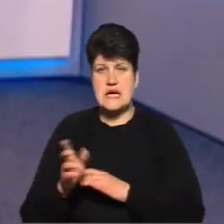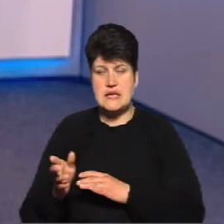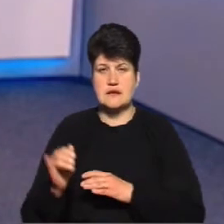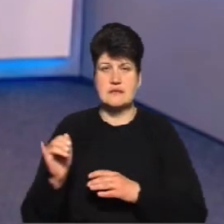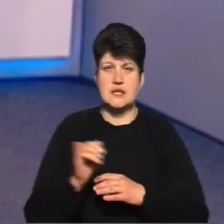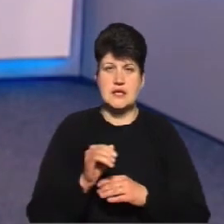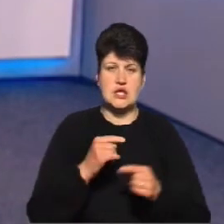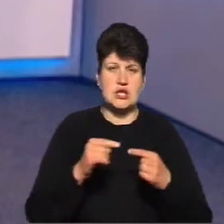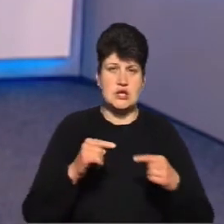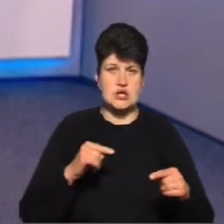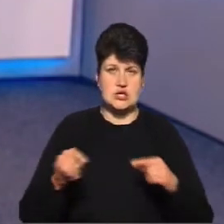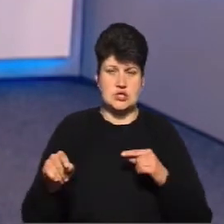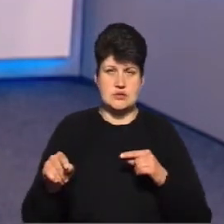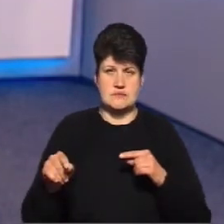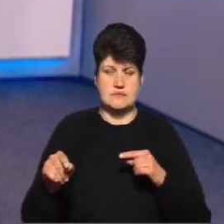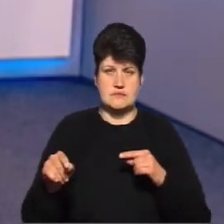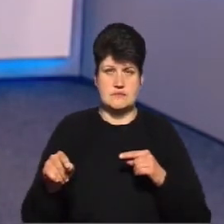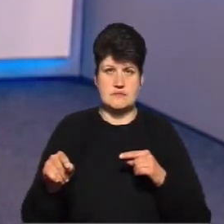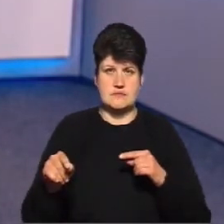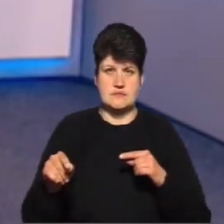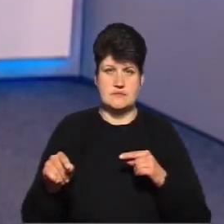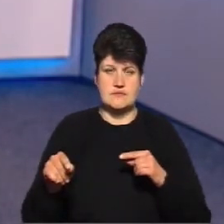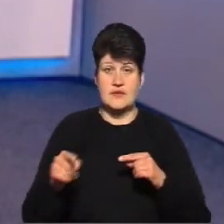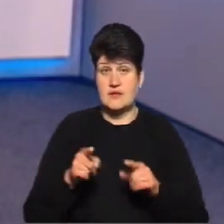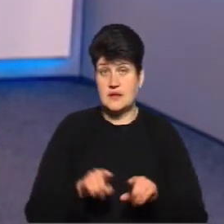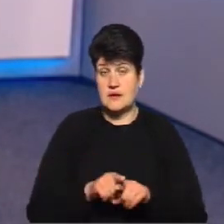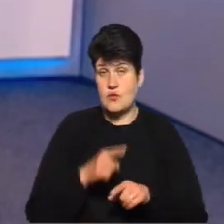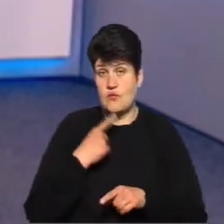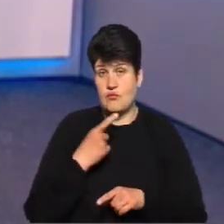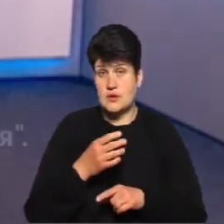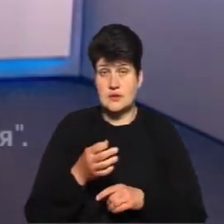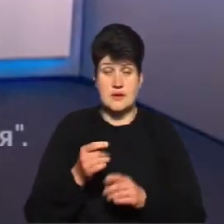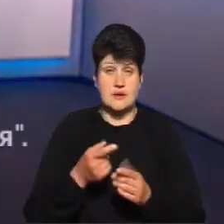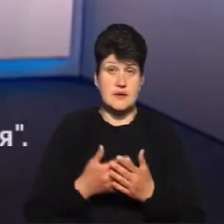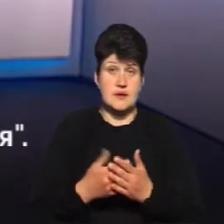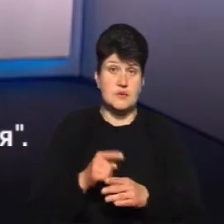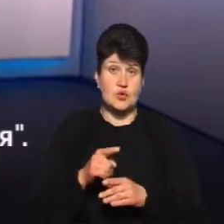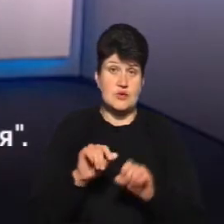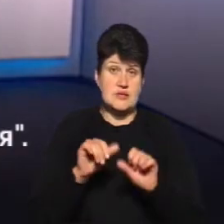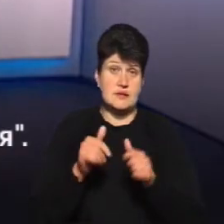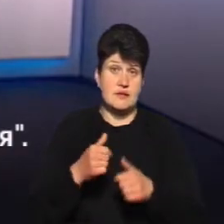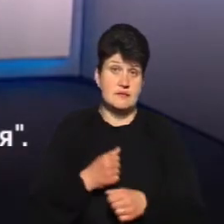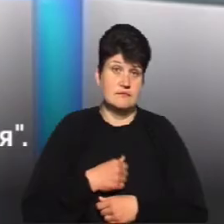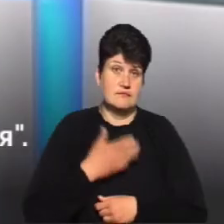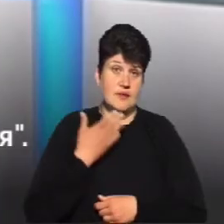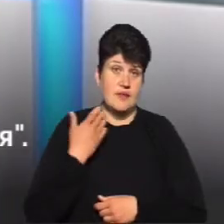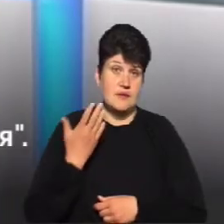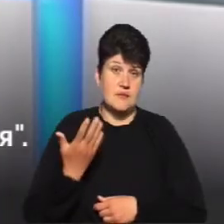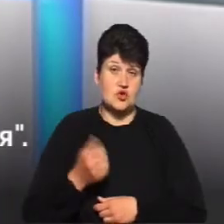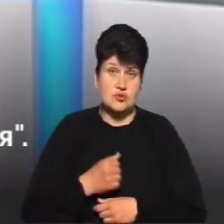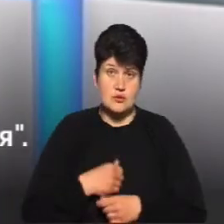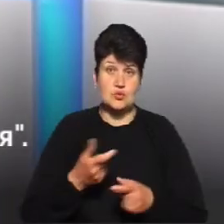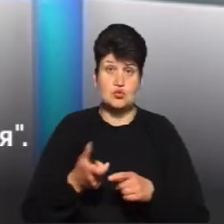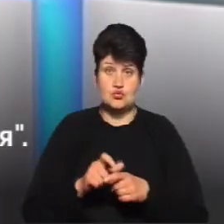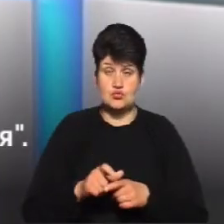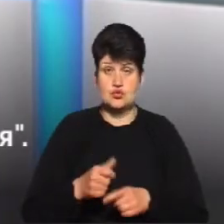інші історичні. Якось так кажете, ніби тої саме статуї вам не було шкода. Ні, звичайно, нам шкода дуже цієї